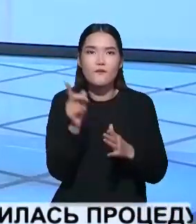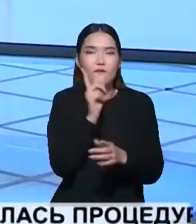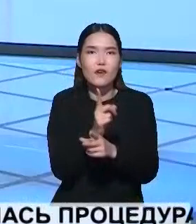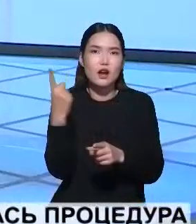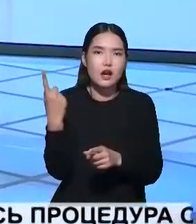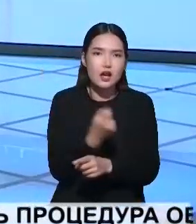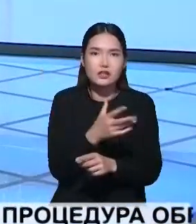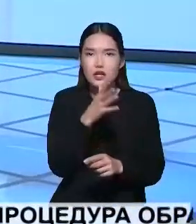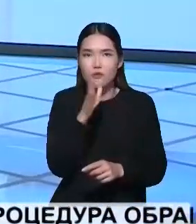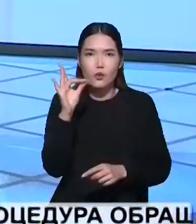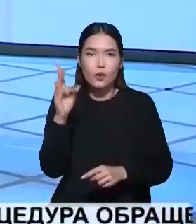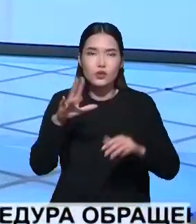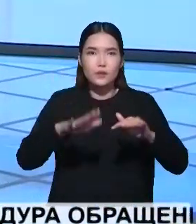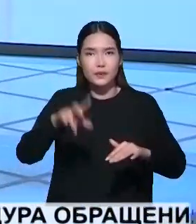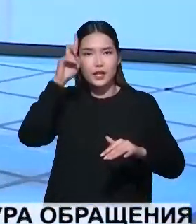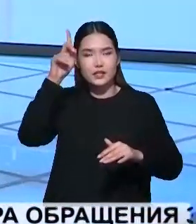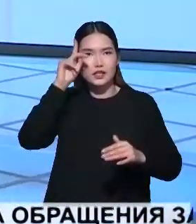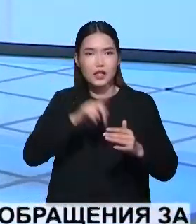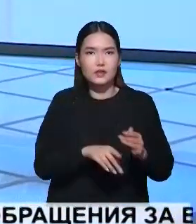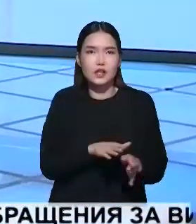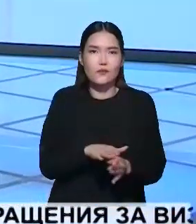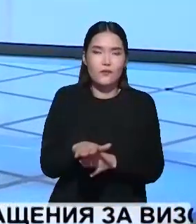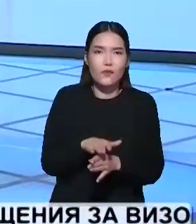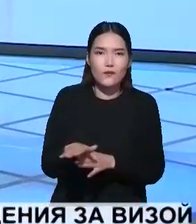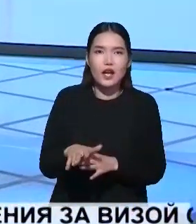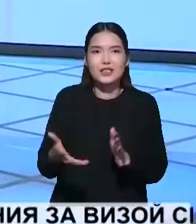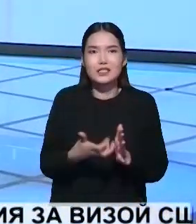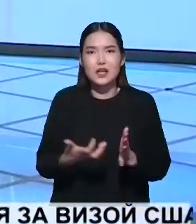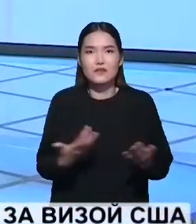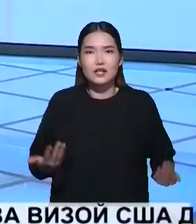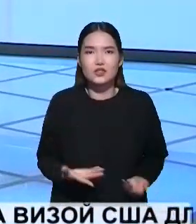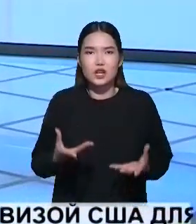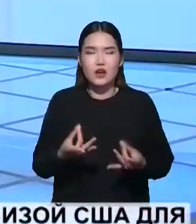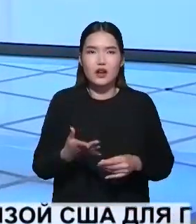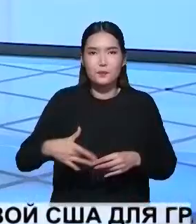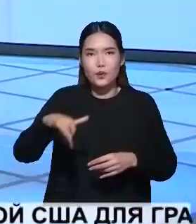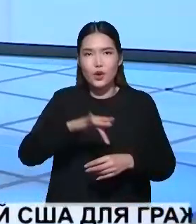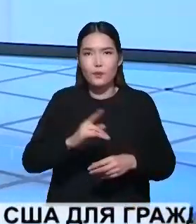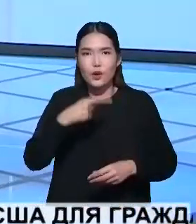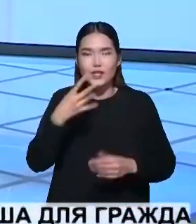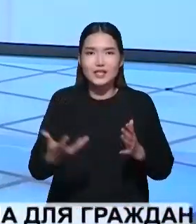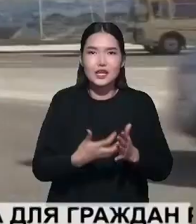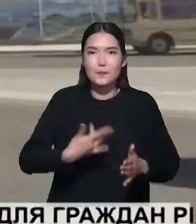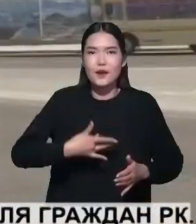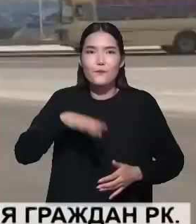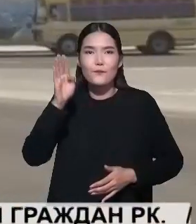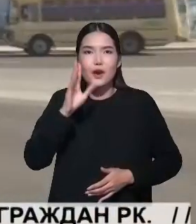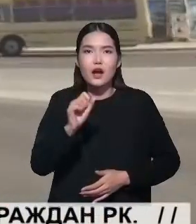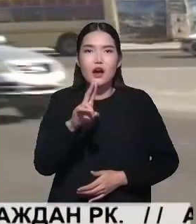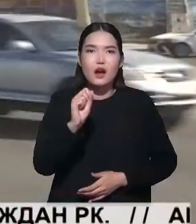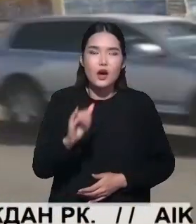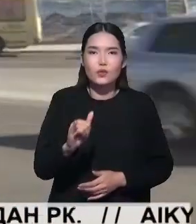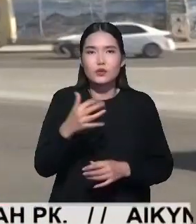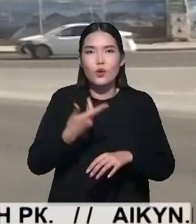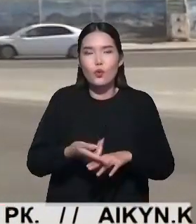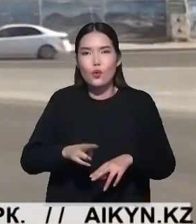За этот срок местные власти надеются восполнить дефицит живительной влаги в городе. Отмечу, дефицит питьевой воды актаусцы особенно